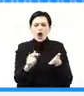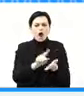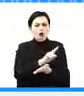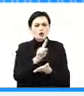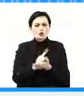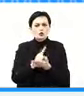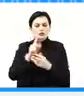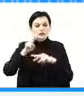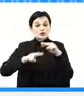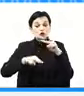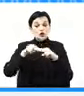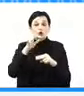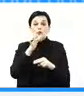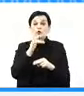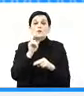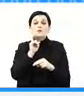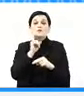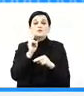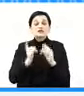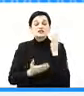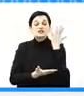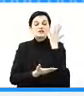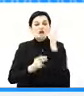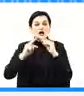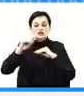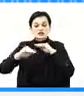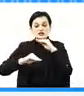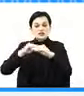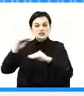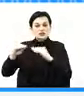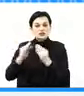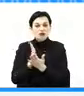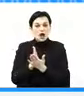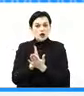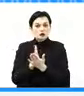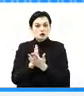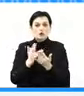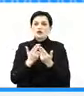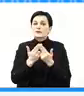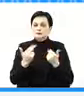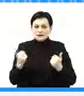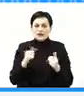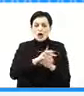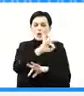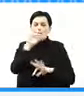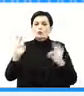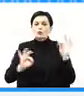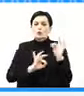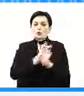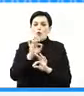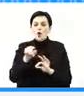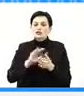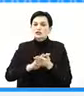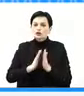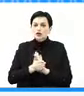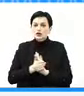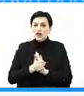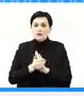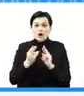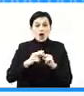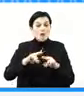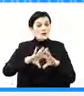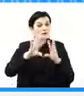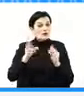აუცილებელია მშენებლობის დროს რეკრეაციული სივრცეების არსებობა და დენდროლოგიური პროექტების შეთანხმება. ამ